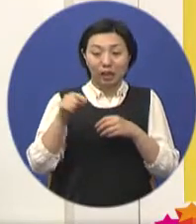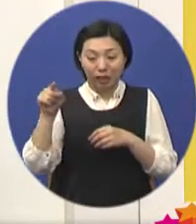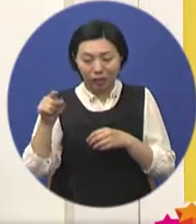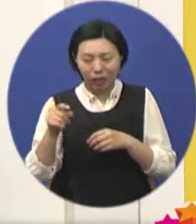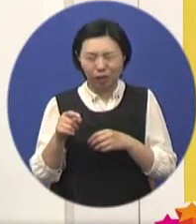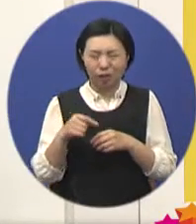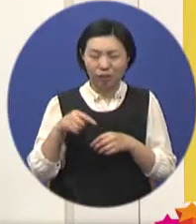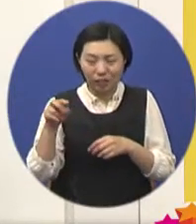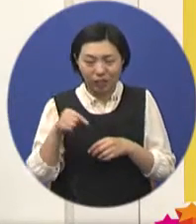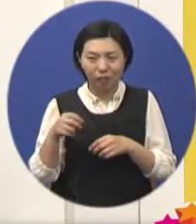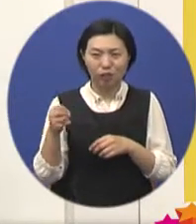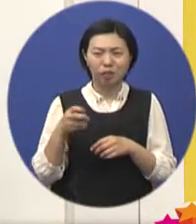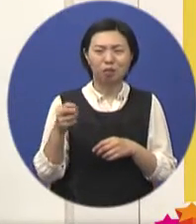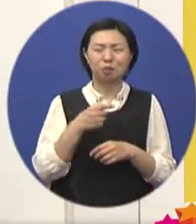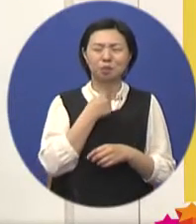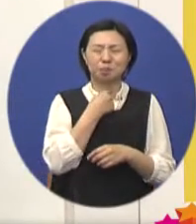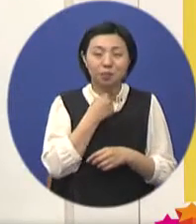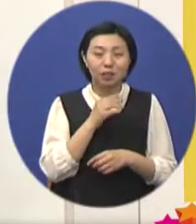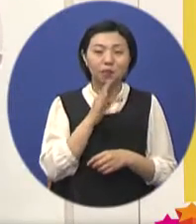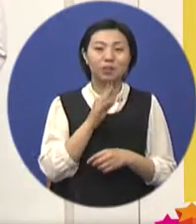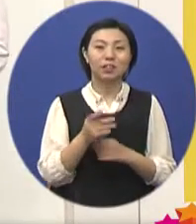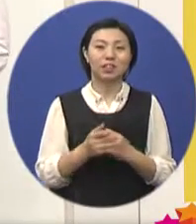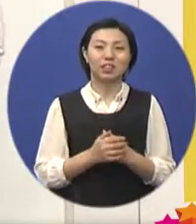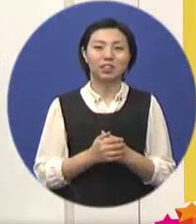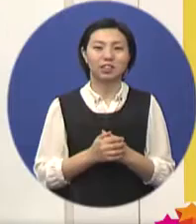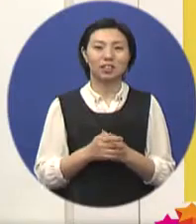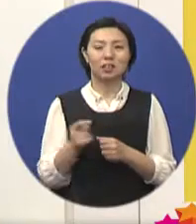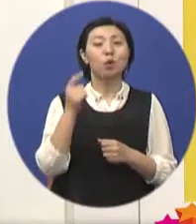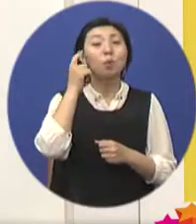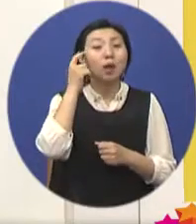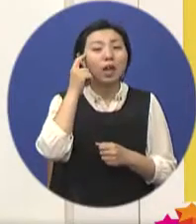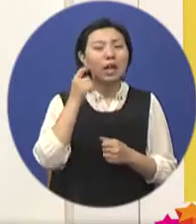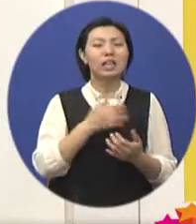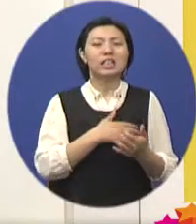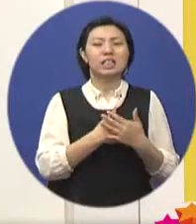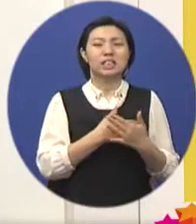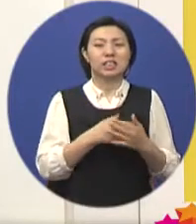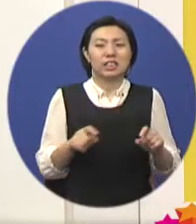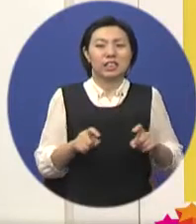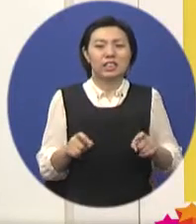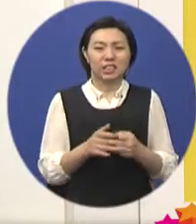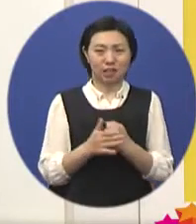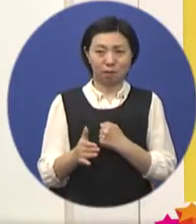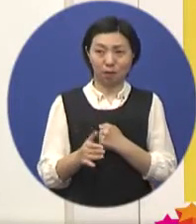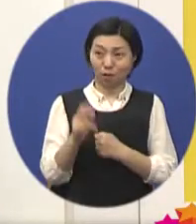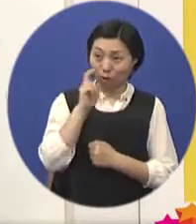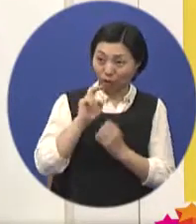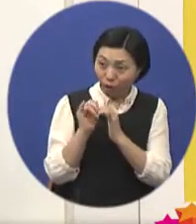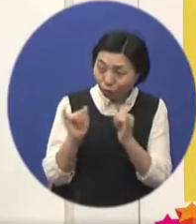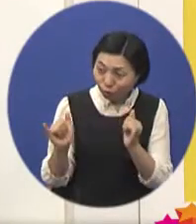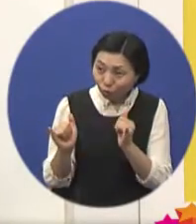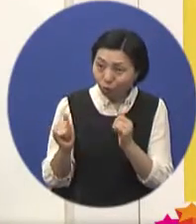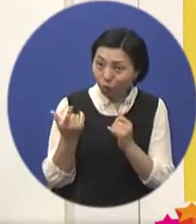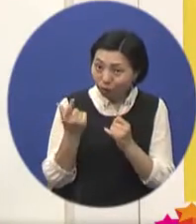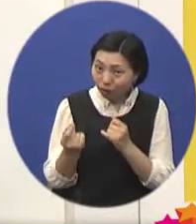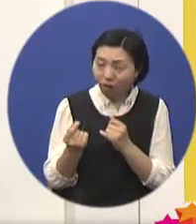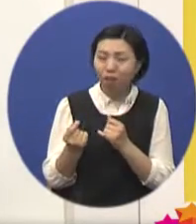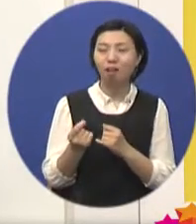또 가고 싶고. 그 긴장해서 그러는 거예요? 예, 가수분도 예. 가수분도 그러세요? 아니,